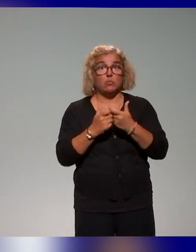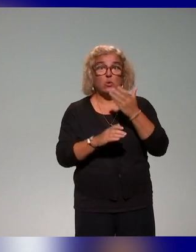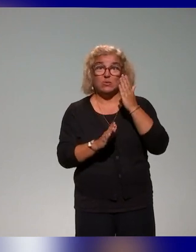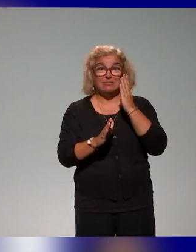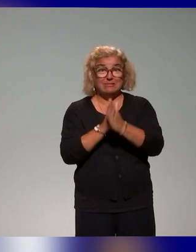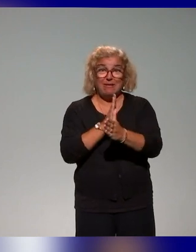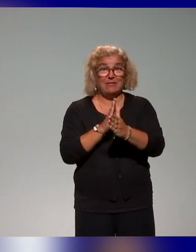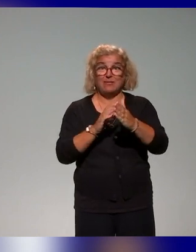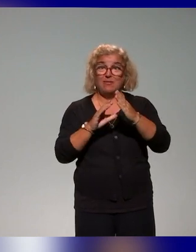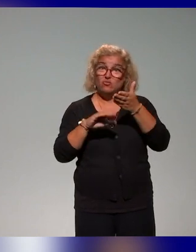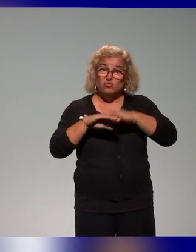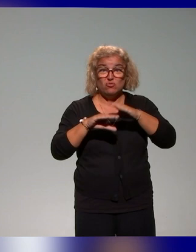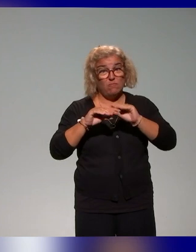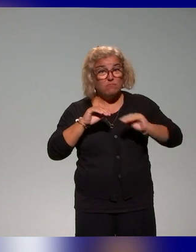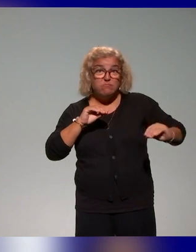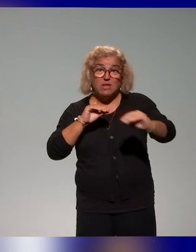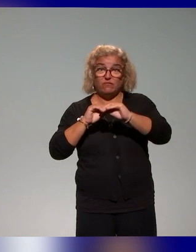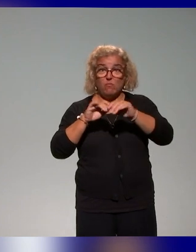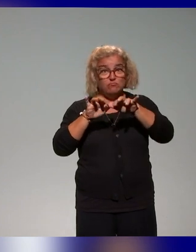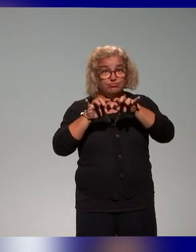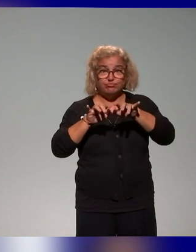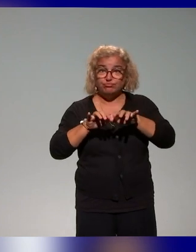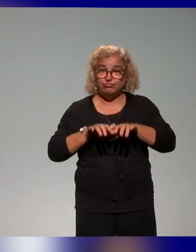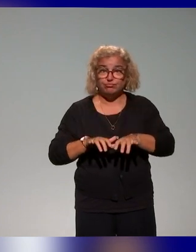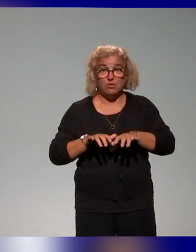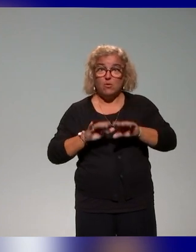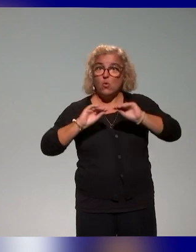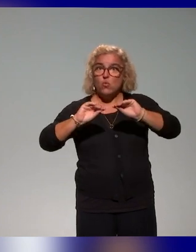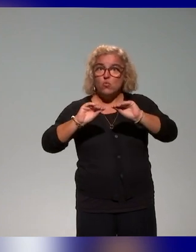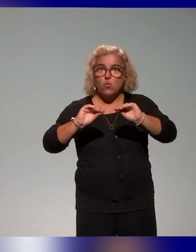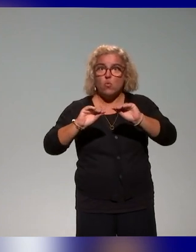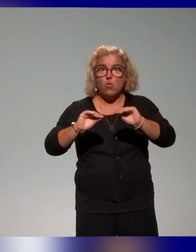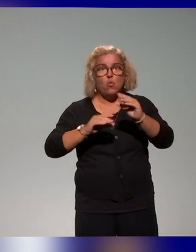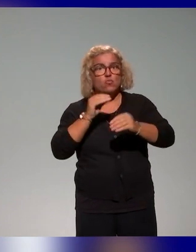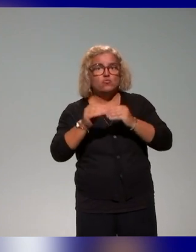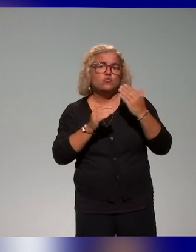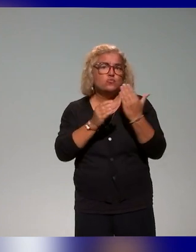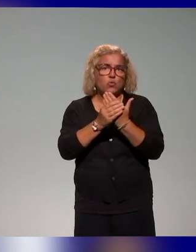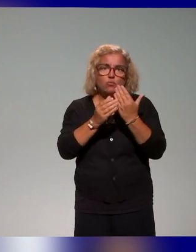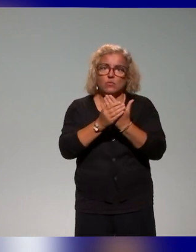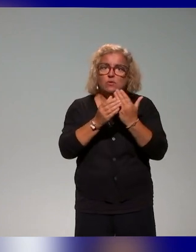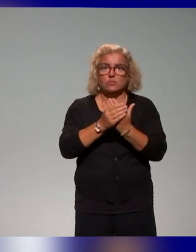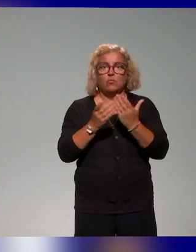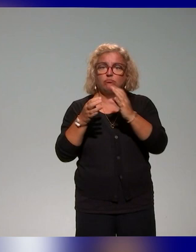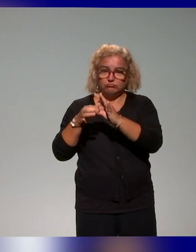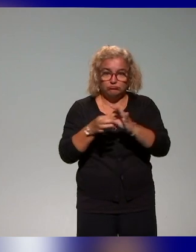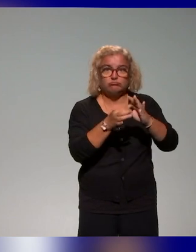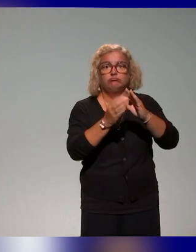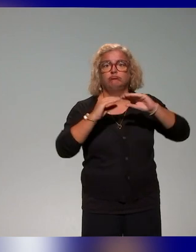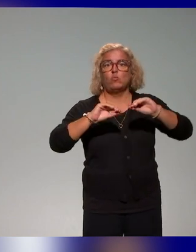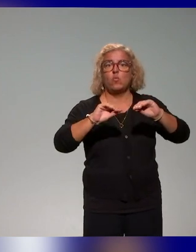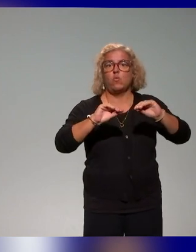directement dans la plateforme, hein, pour avoir des cours ou des documentations qui sont relatifs aux cours, mais